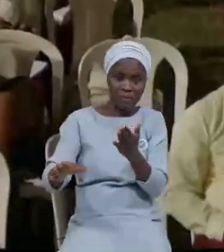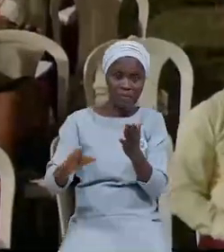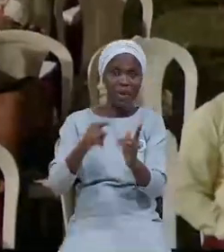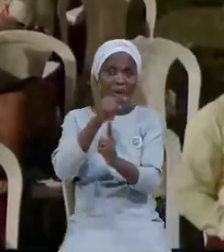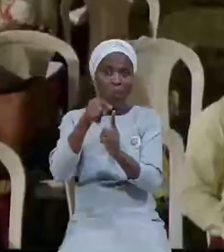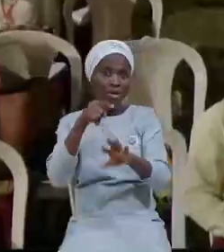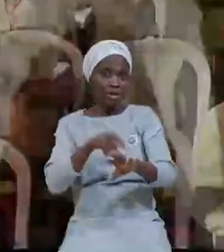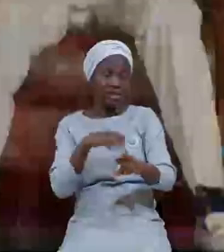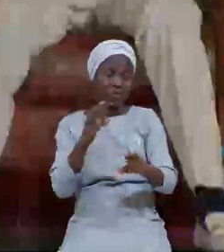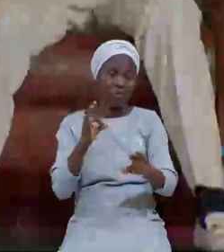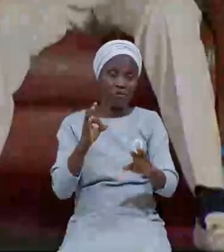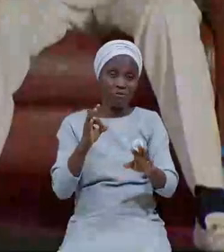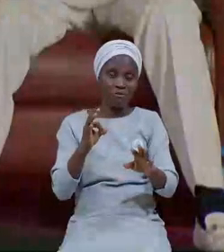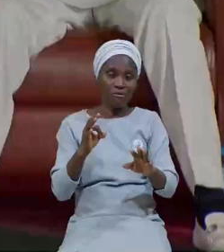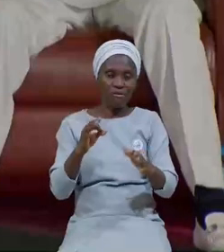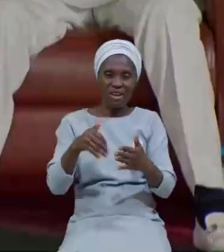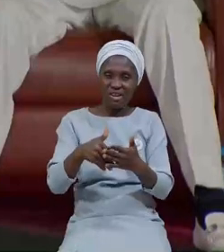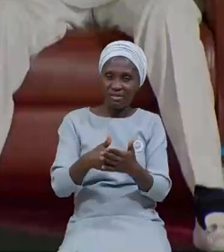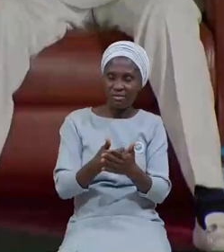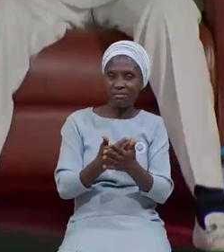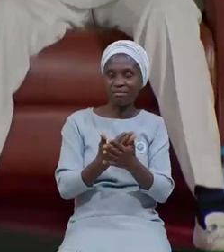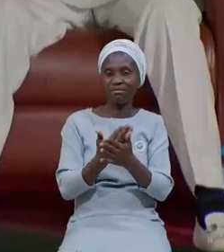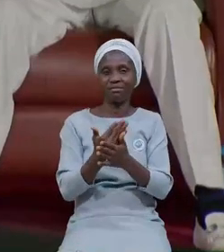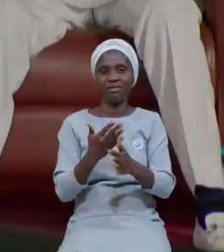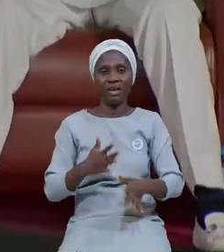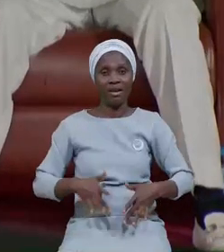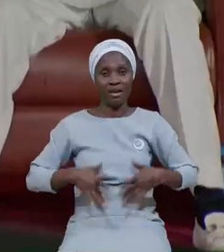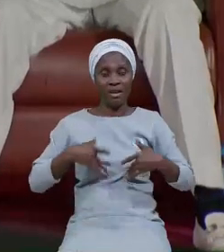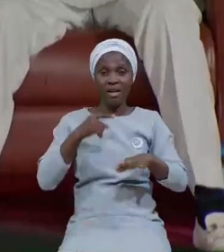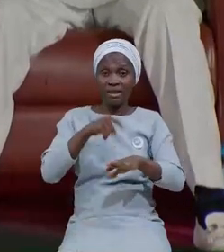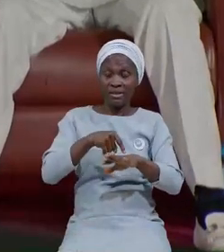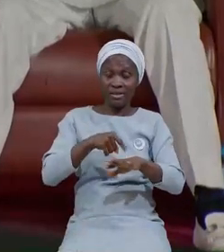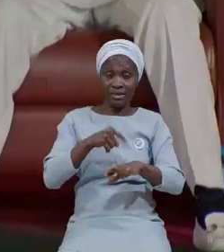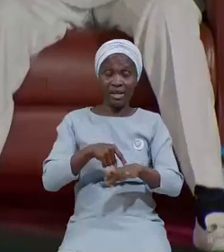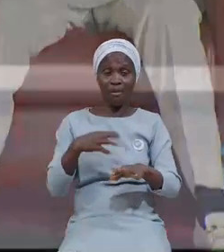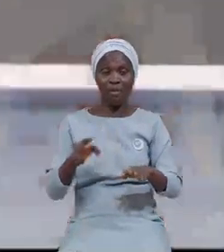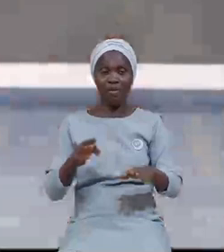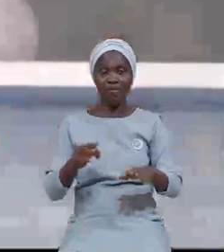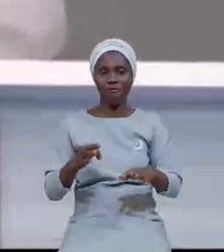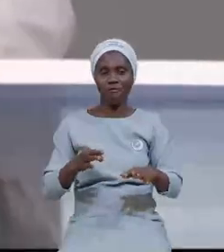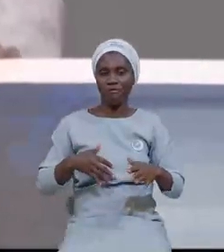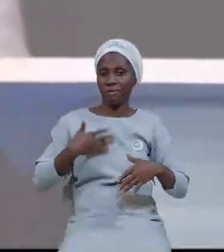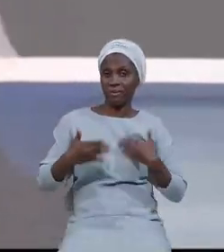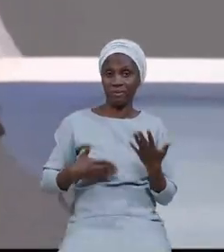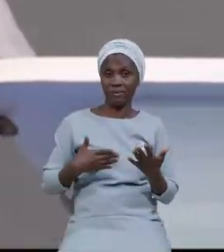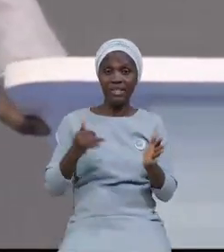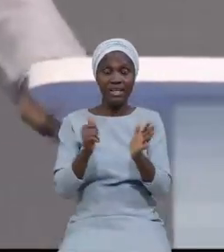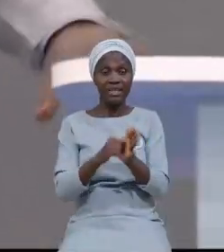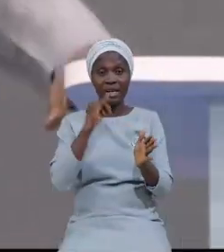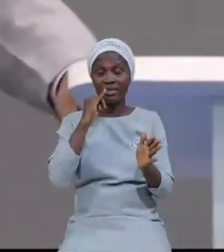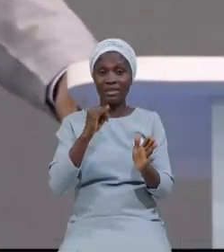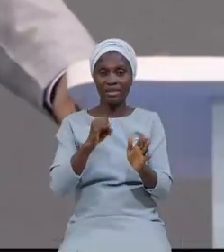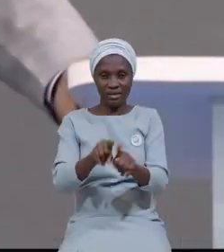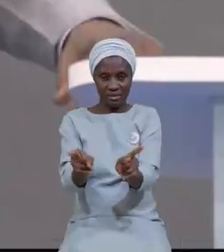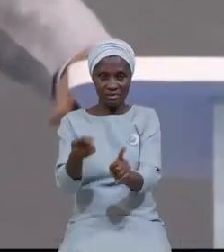que des temps de rafraîchissement vous avez des temps de rafraîchissement c'est différent de